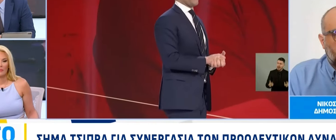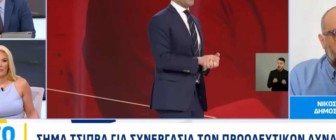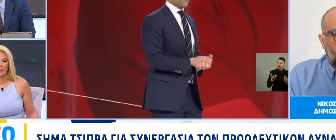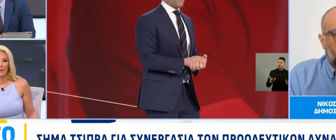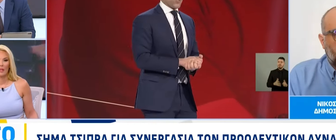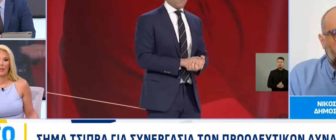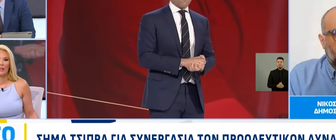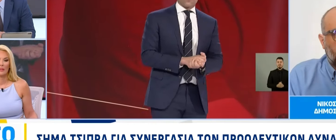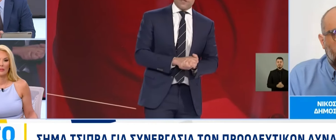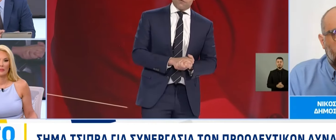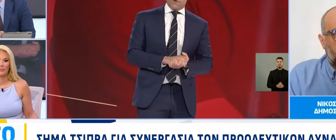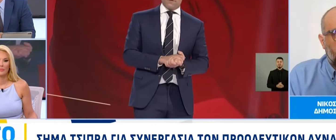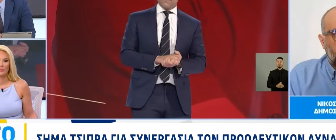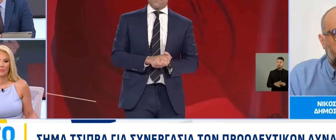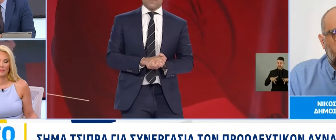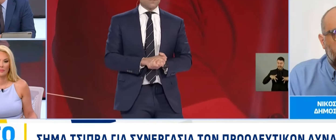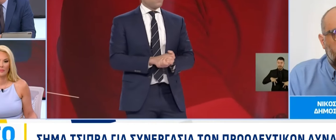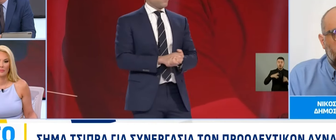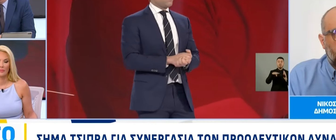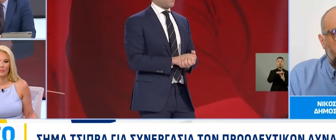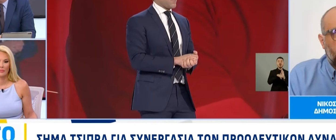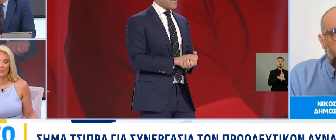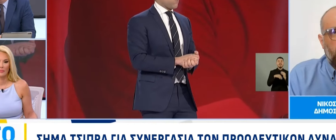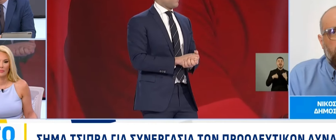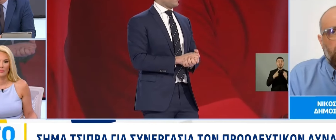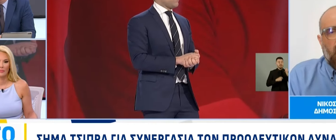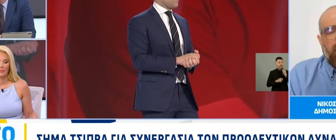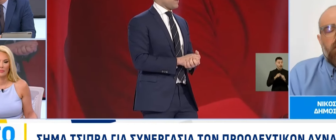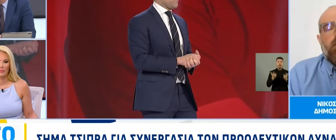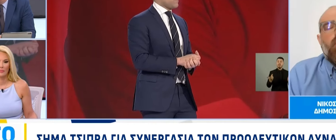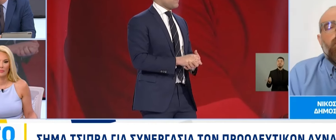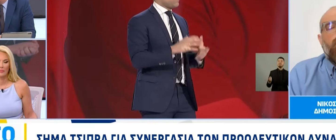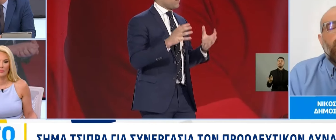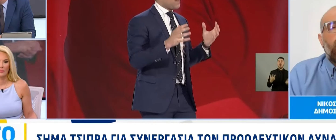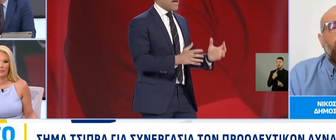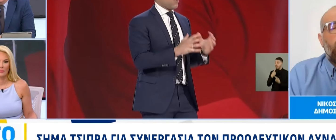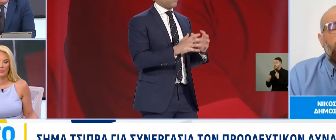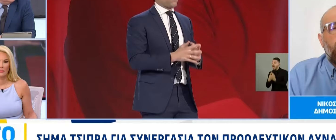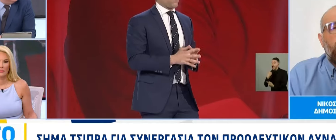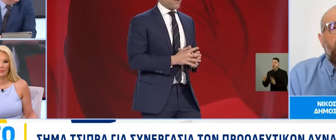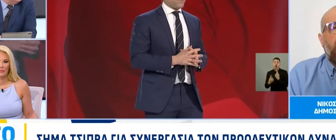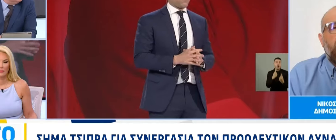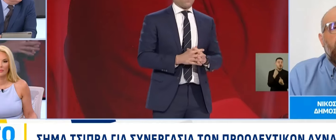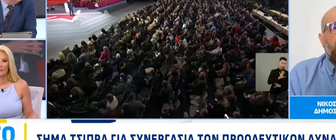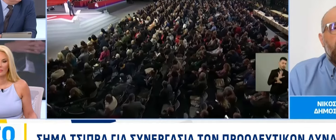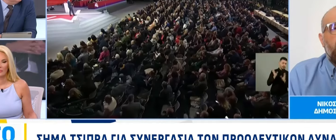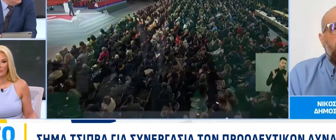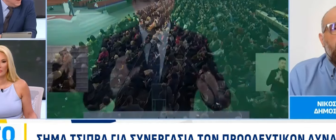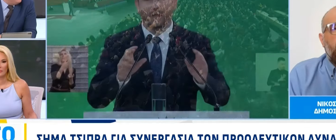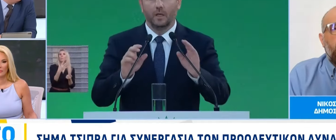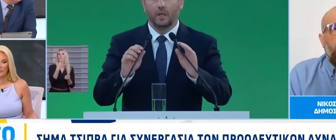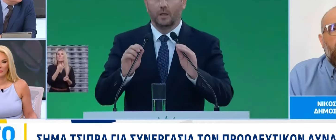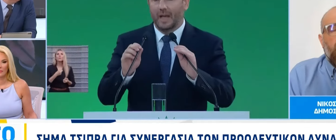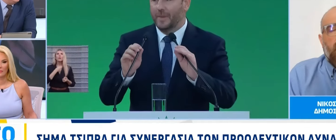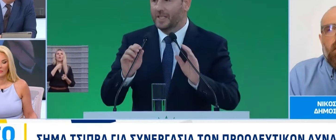ηγηθεί των υγιών δημοκρατικών δυνάμεων, έτσι όπως λένε οι περισσότεροι? Αυτή τη στιγμή όχι. Το πολιτικό προσωπικό δεν έχει